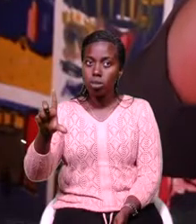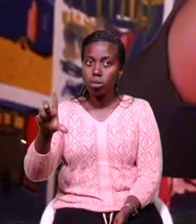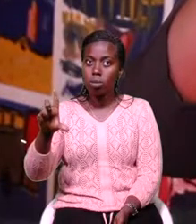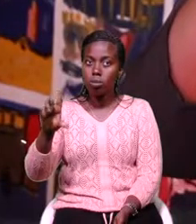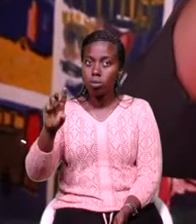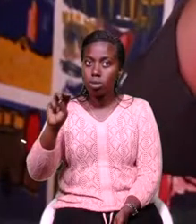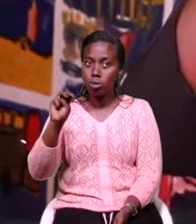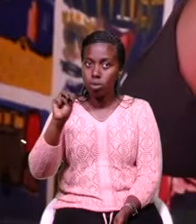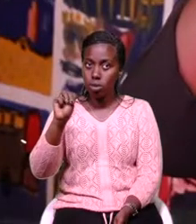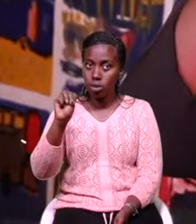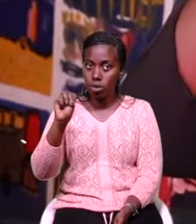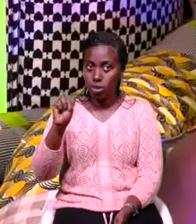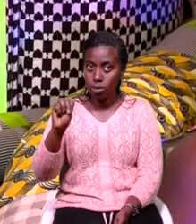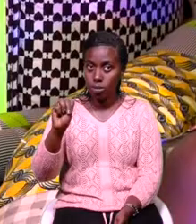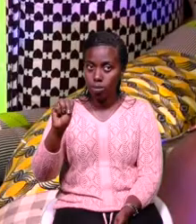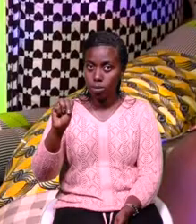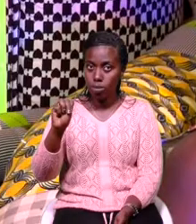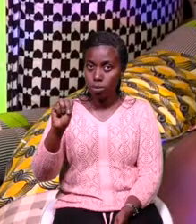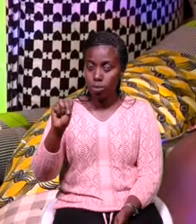M,